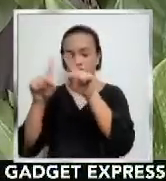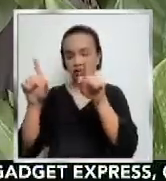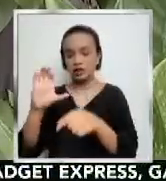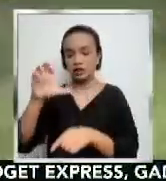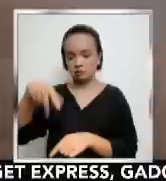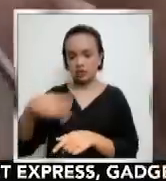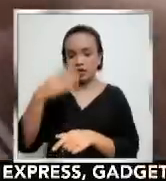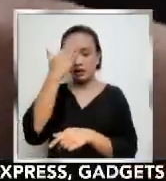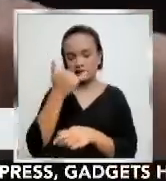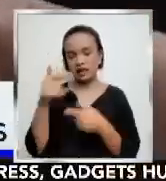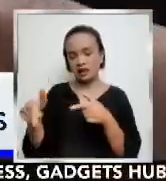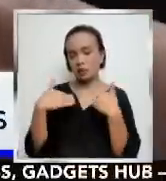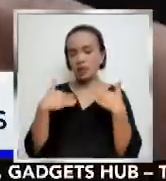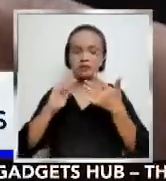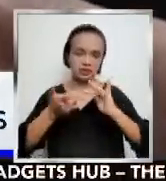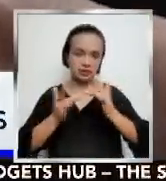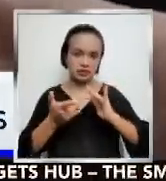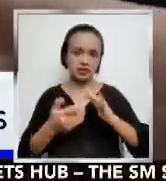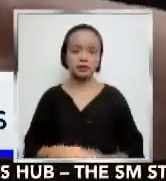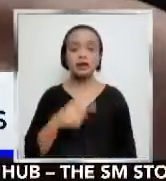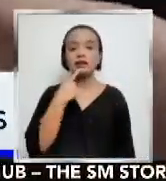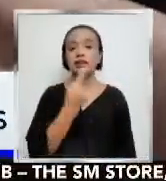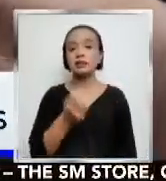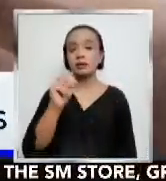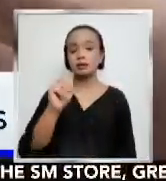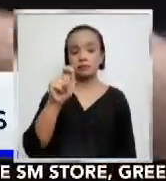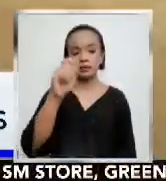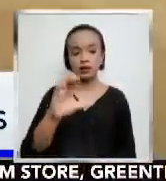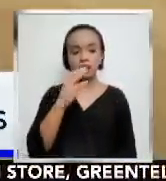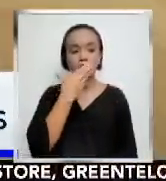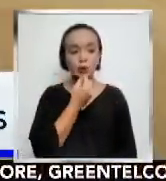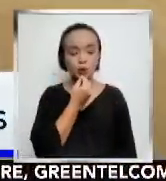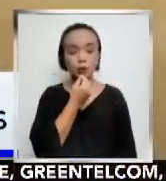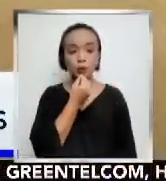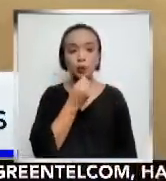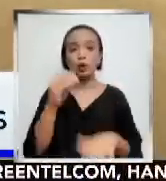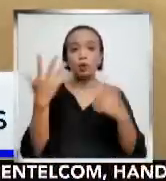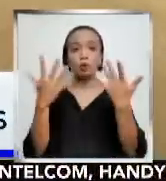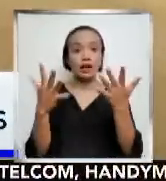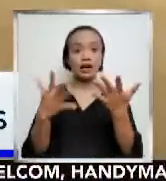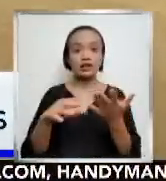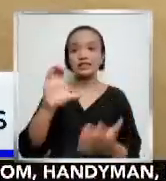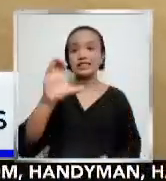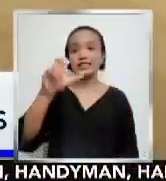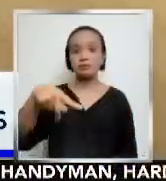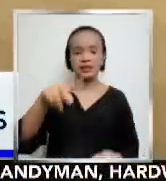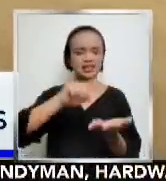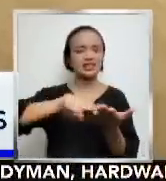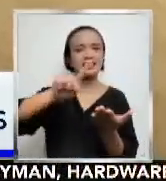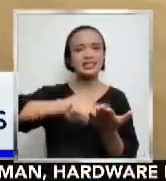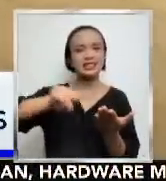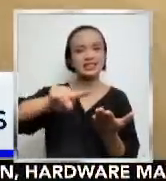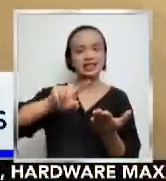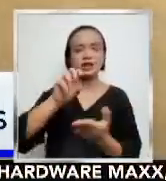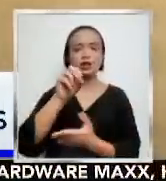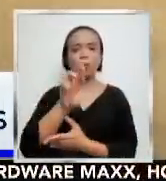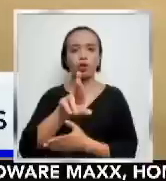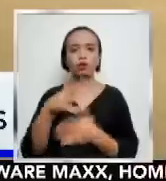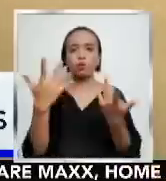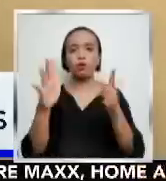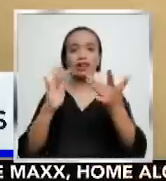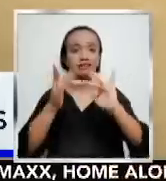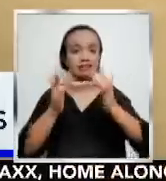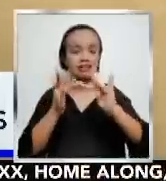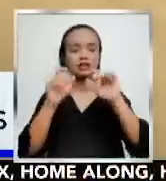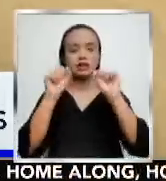May internet to. Ayon sa NTC, ang mga subscriber na walang smartphone o kay walang internet access, maaaring magtungo sa